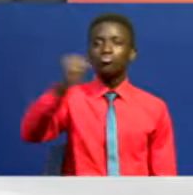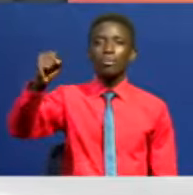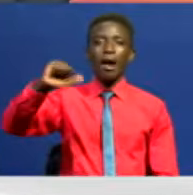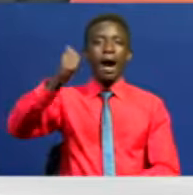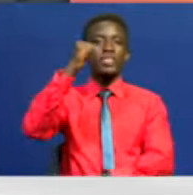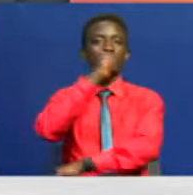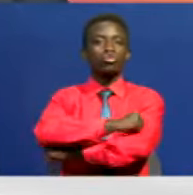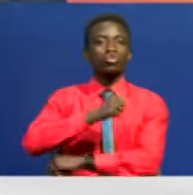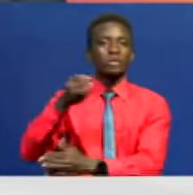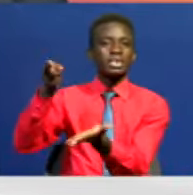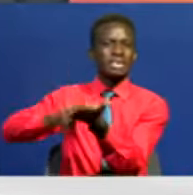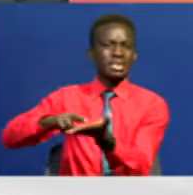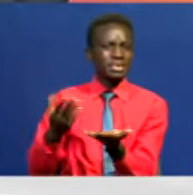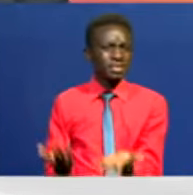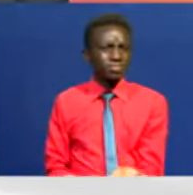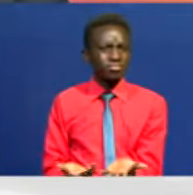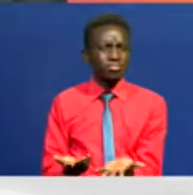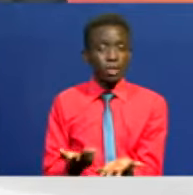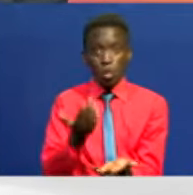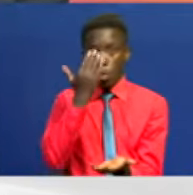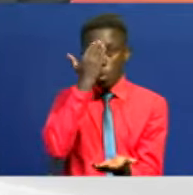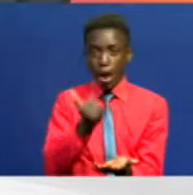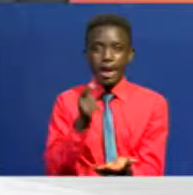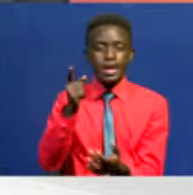kusajiliwa pale. Maana yake hicho chuo kwanza